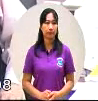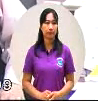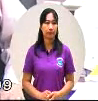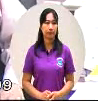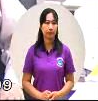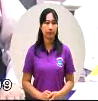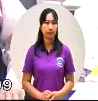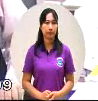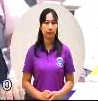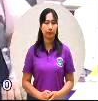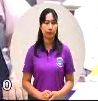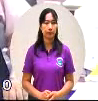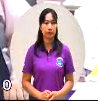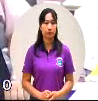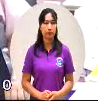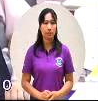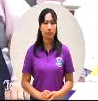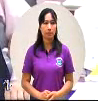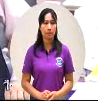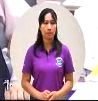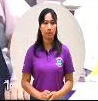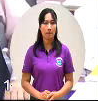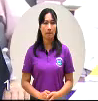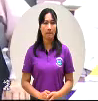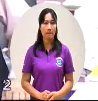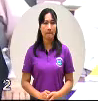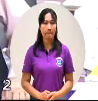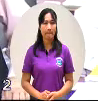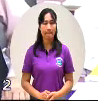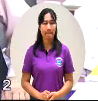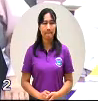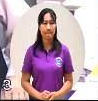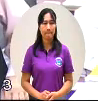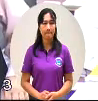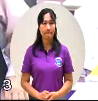啊，这个刚刚已经讲过了，好，下，好，